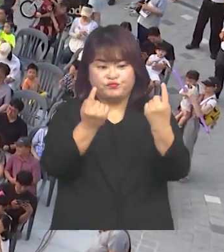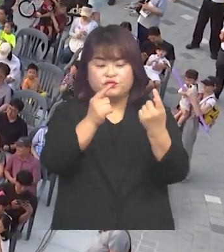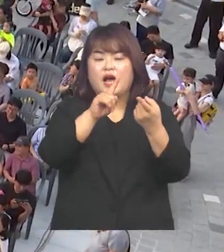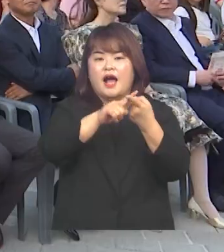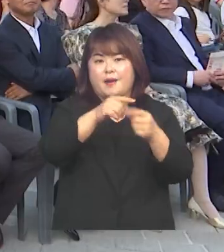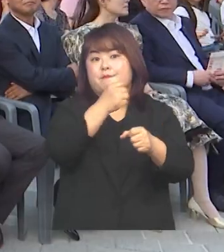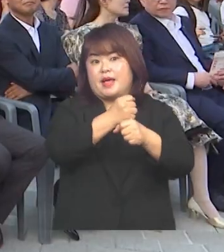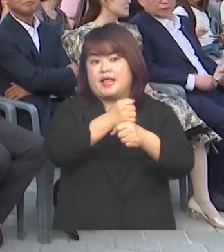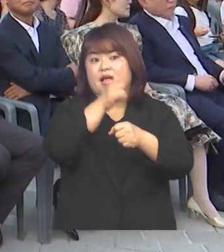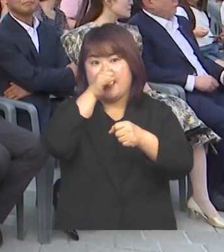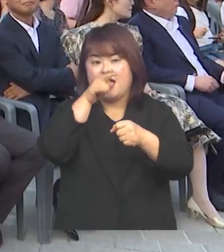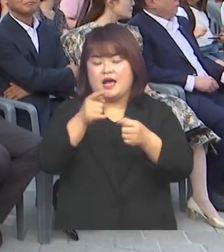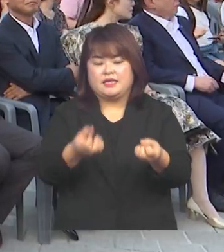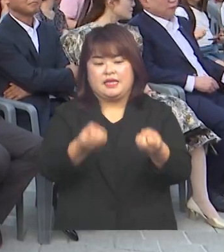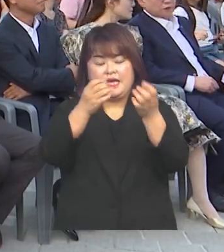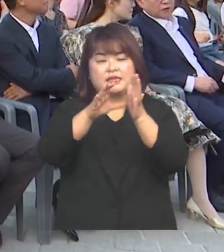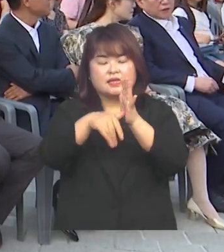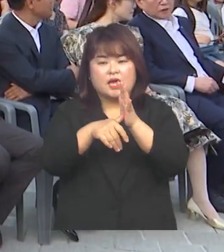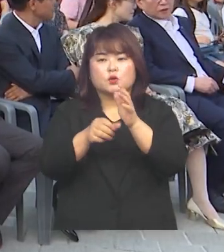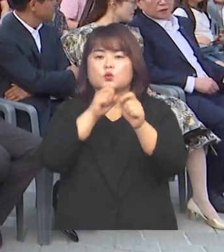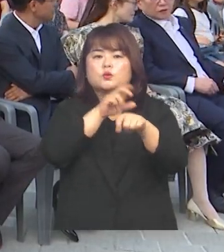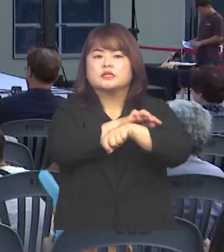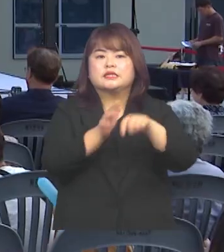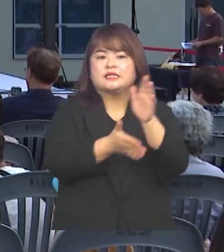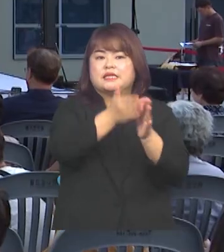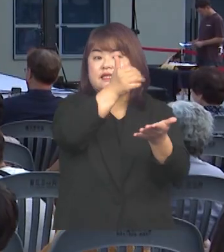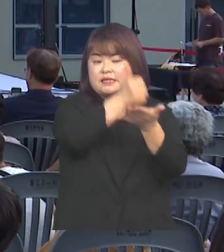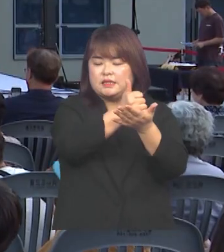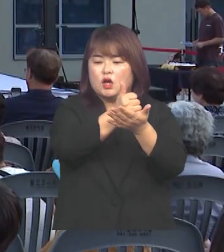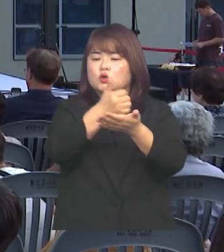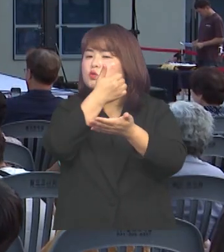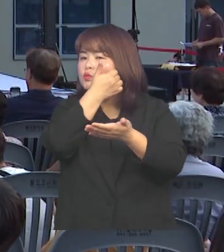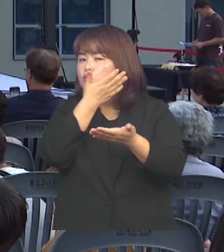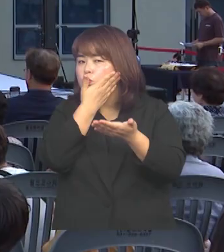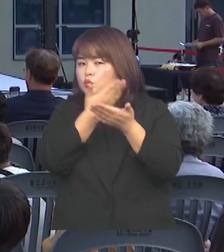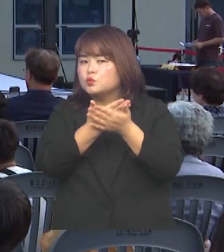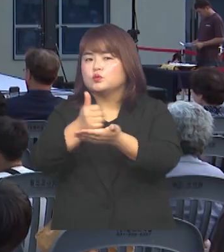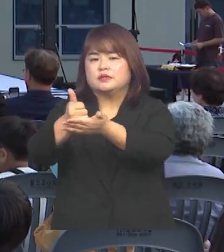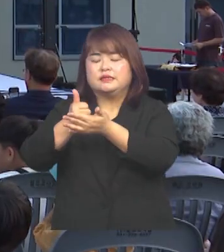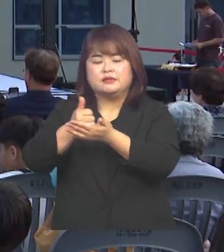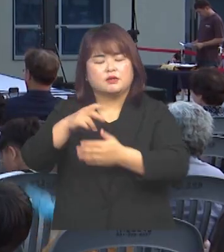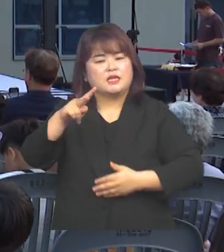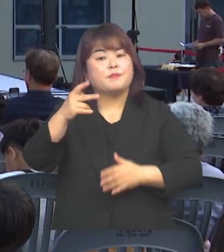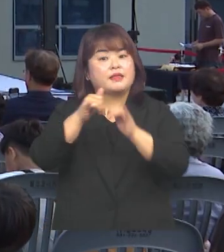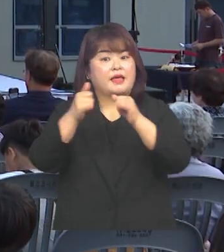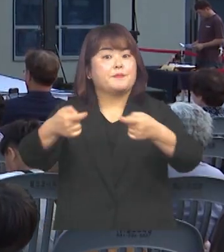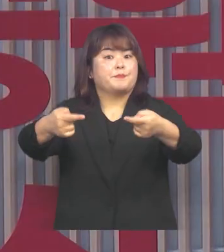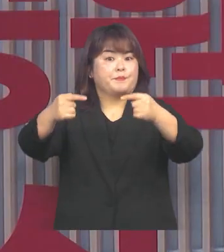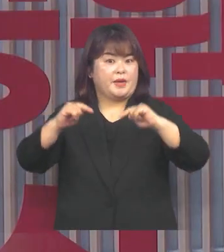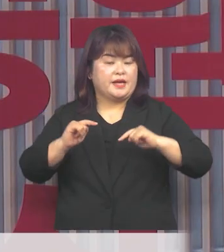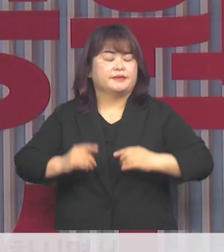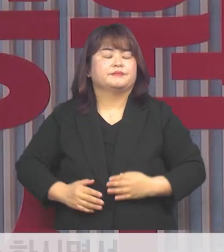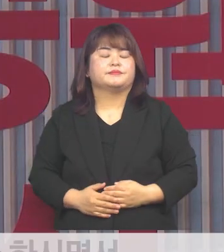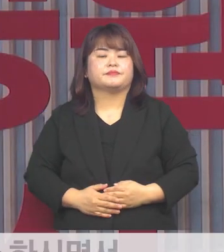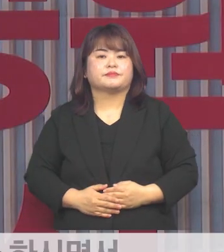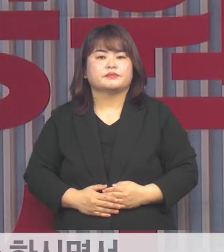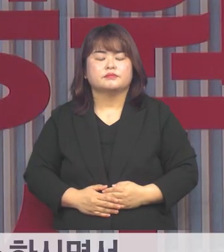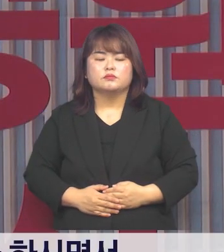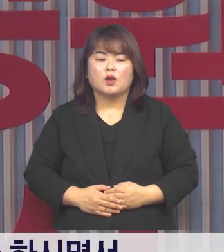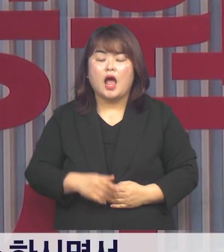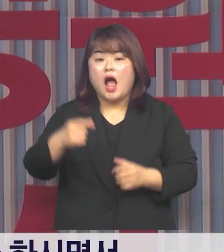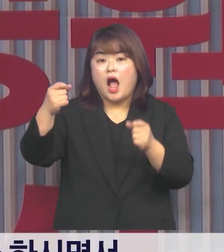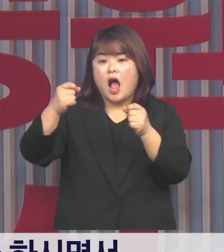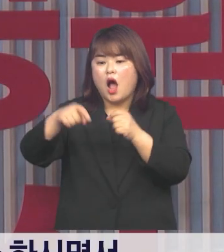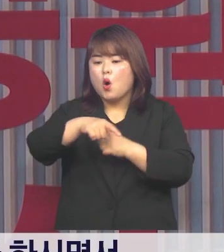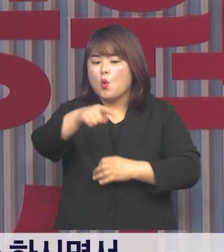이날 행사에는 이상일 용인특례시장을 비롯해 지역 주요 인사와 시민 등 200여 명이 참석하였습니다. 주변에